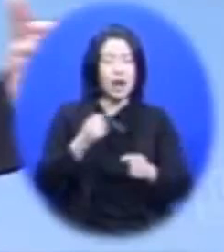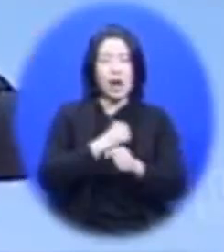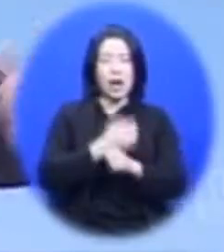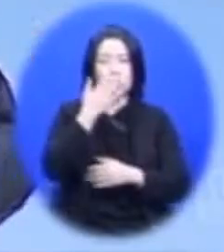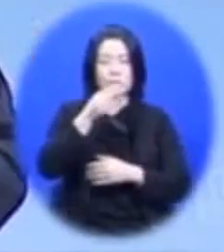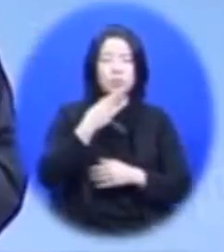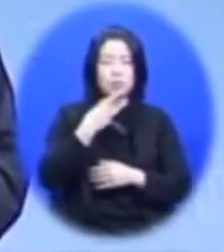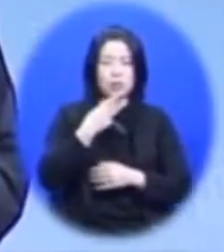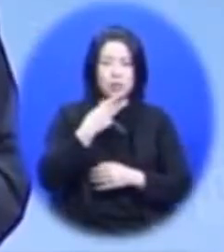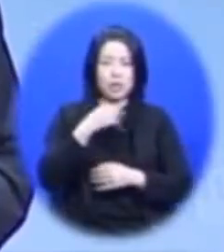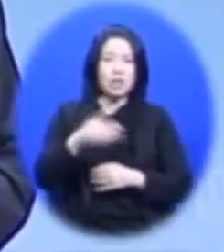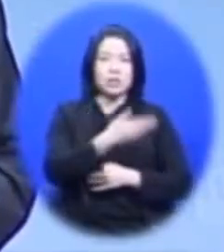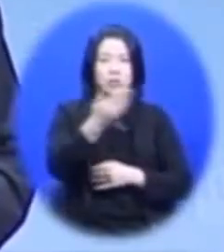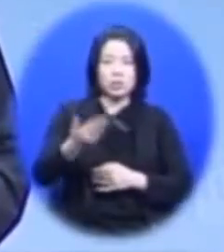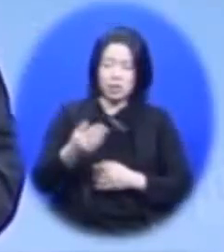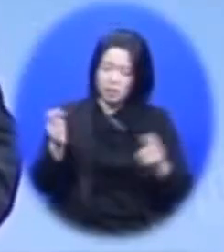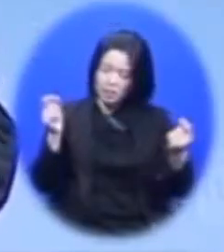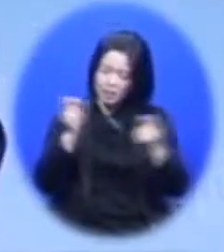짧은 며칠입니다.